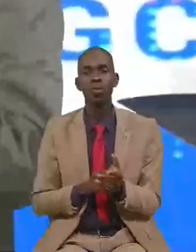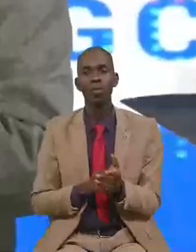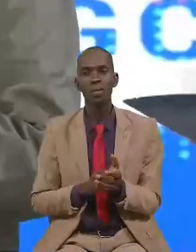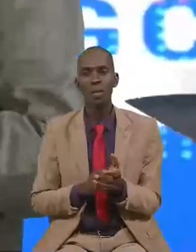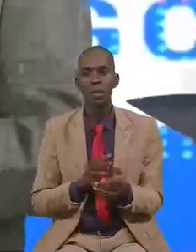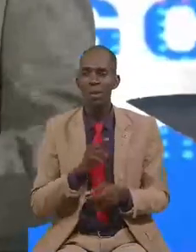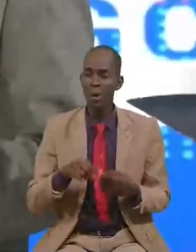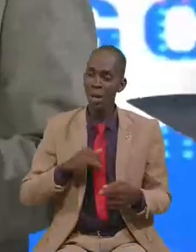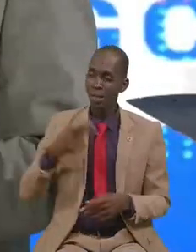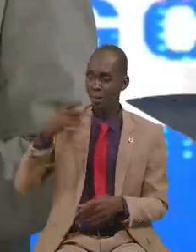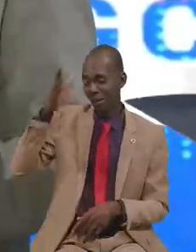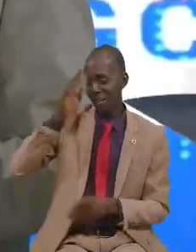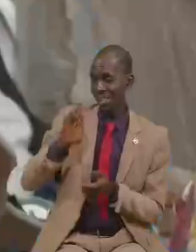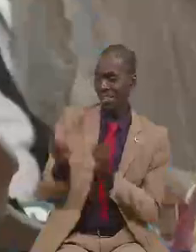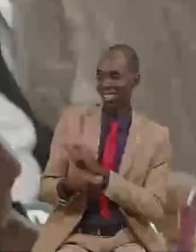changé, moi aussi j'ai changé.